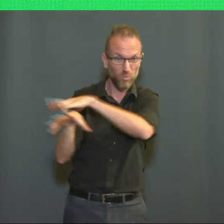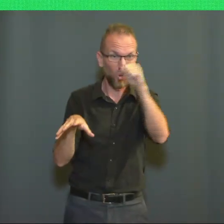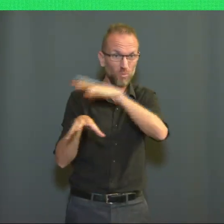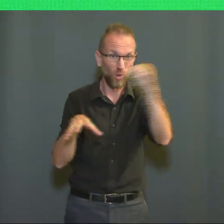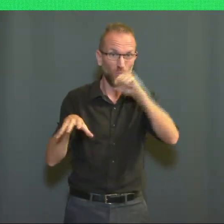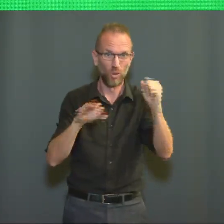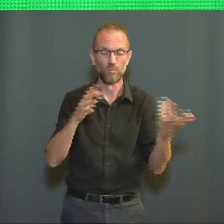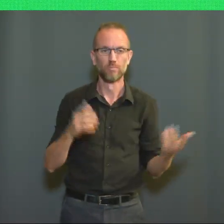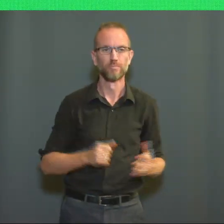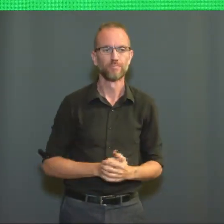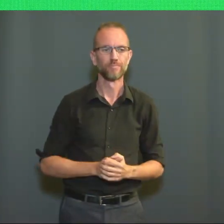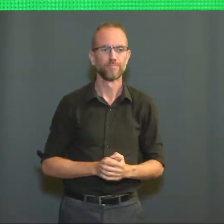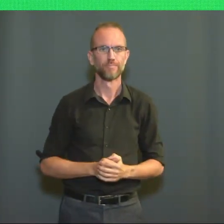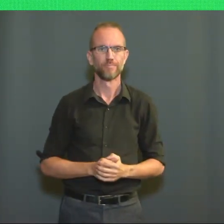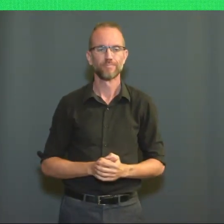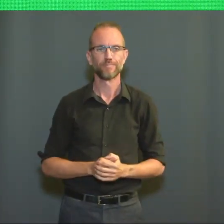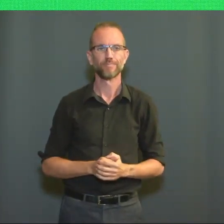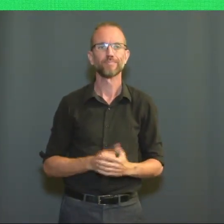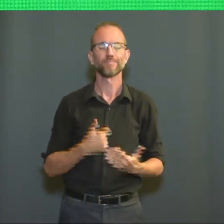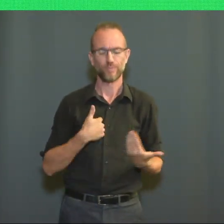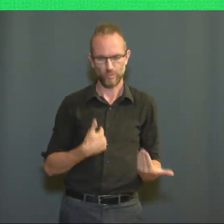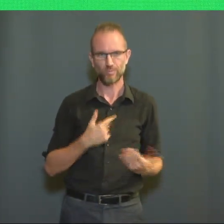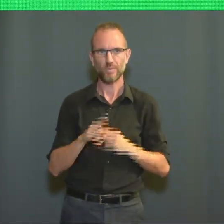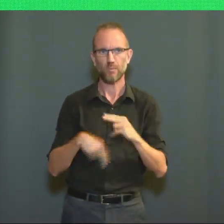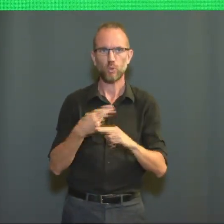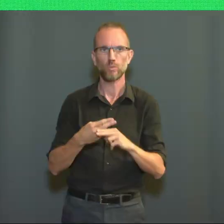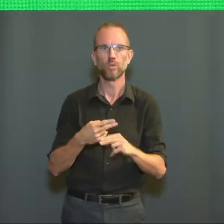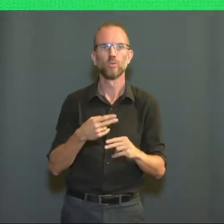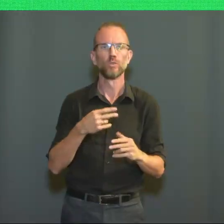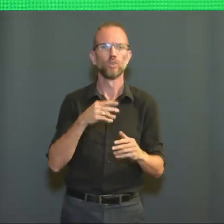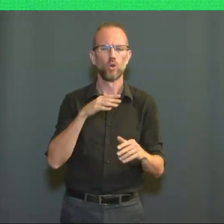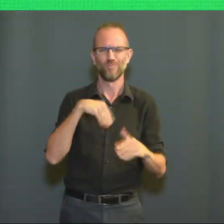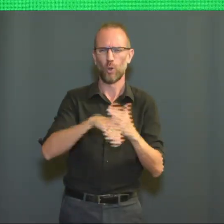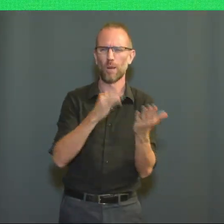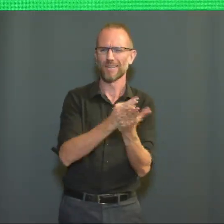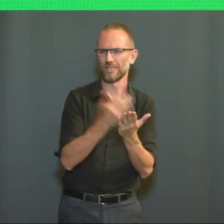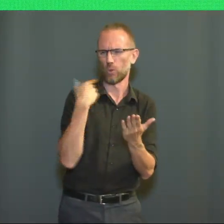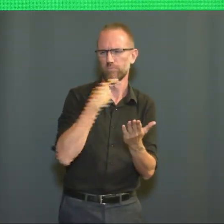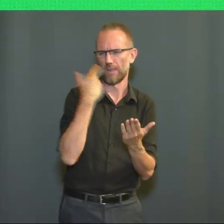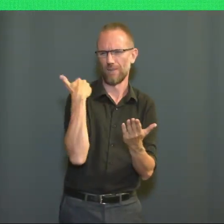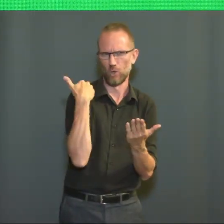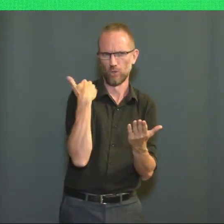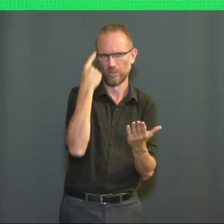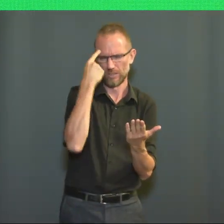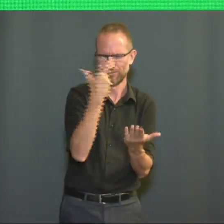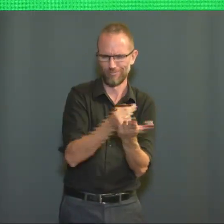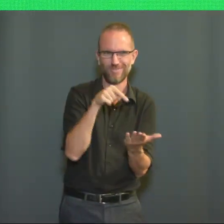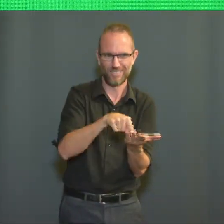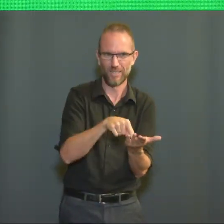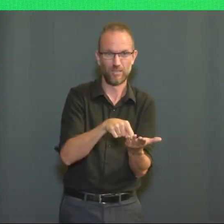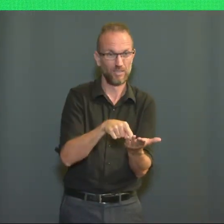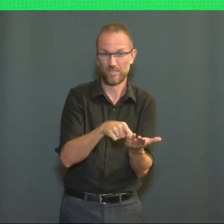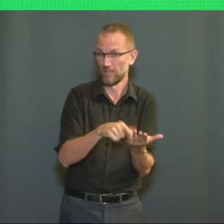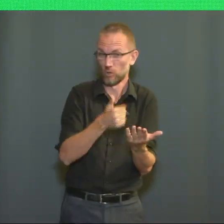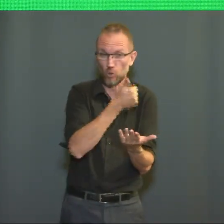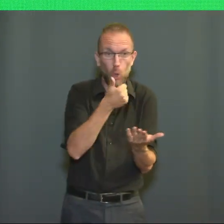Les données qui sont rassemblées sur les smartphones grâce à l'application, eux, ils restent, ce sont des codes aléatoires et